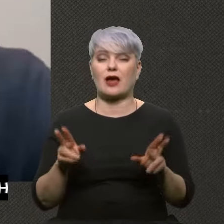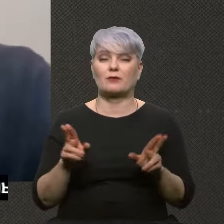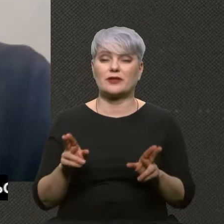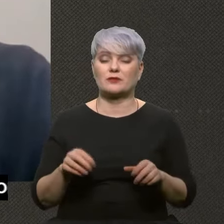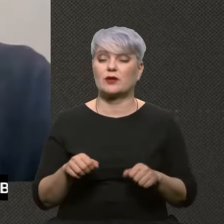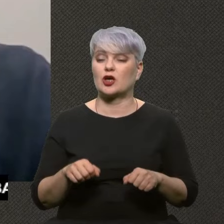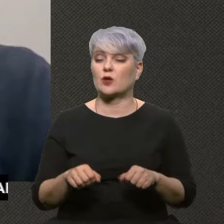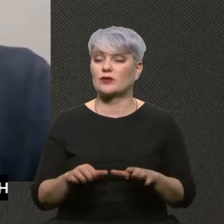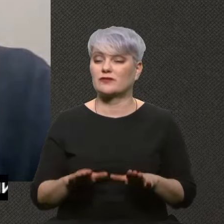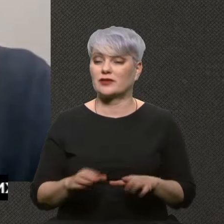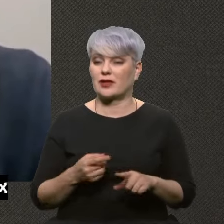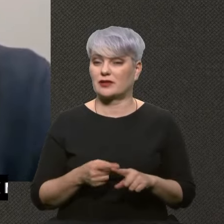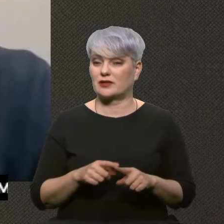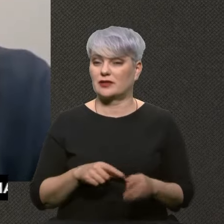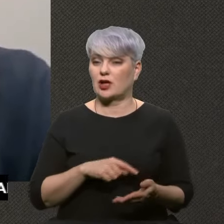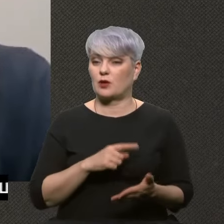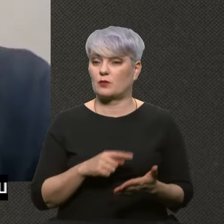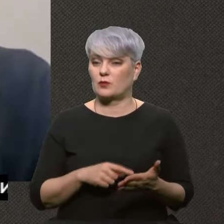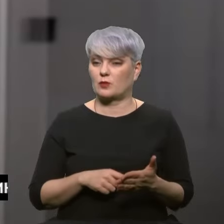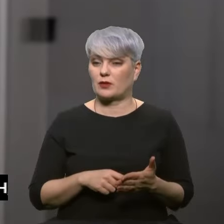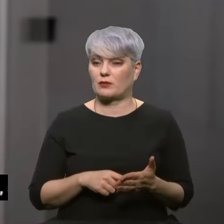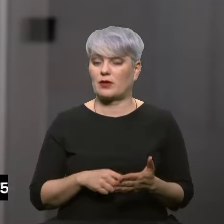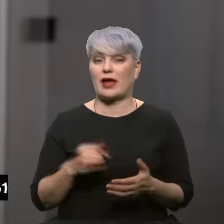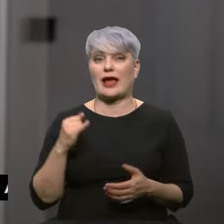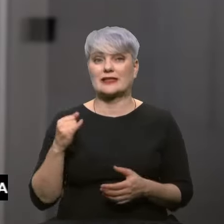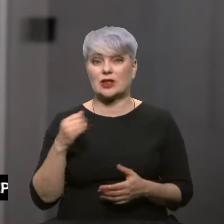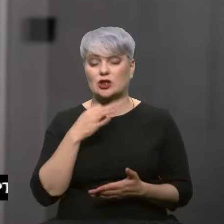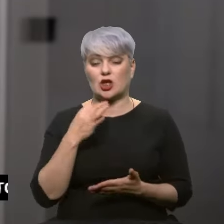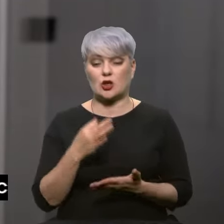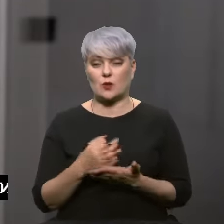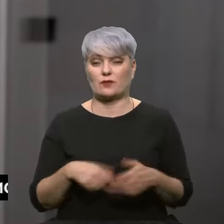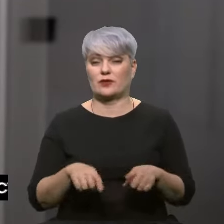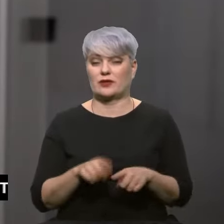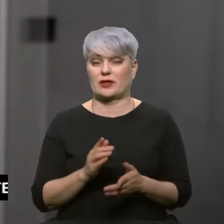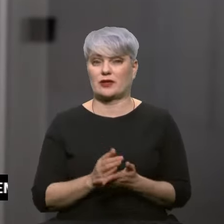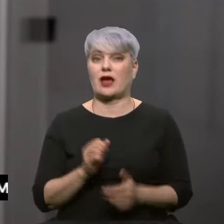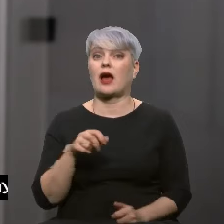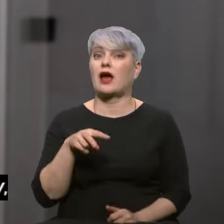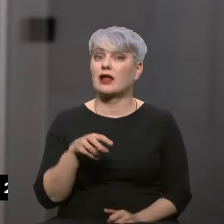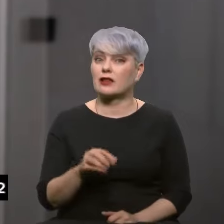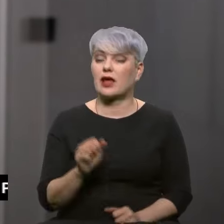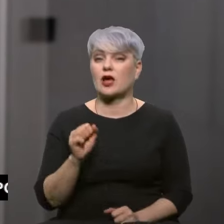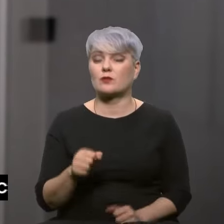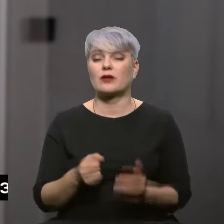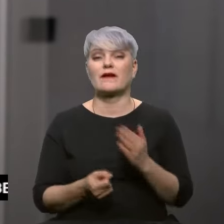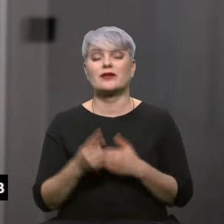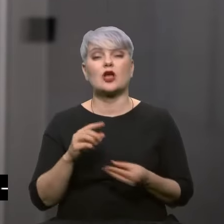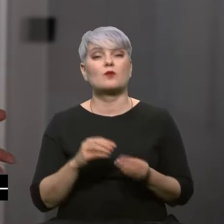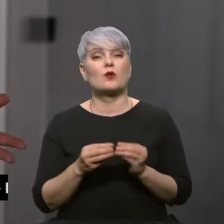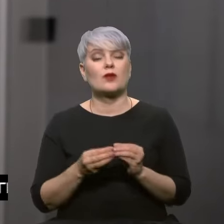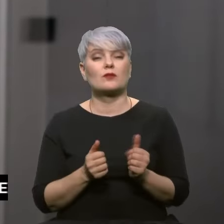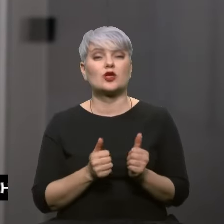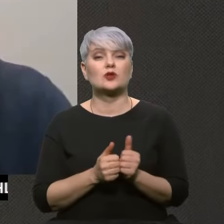розв'язання цієї проблеми. Але історичний досвід такий є. Але, каже Фасанко, можуть виникнути проблеми із сусідніми країнами,